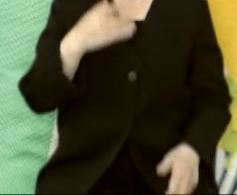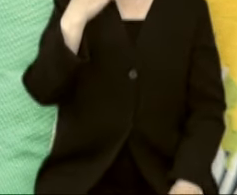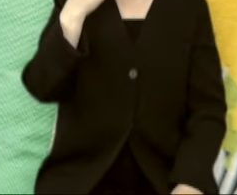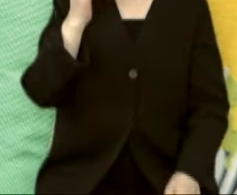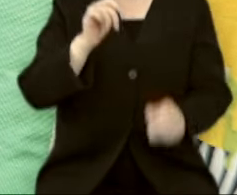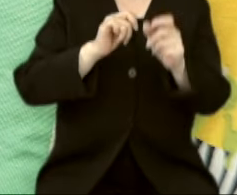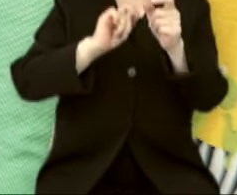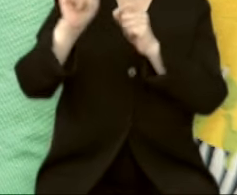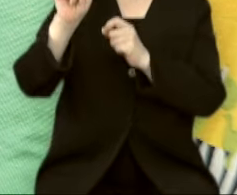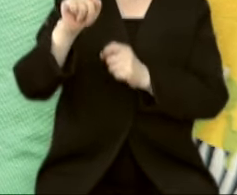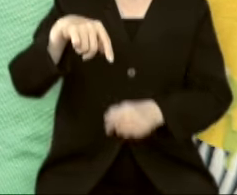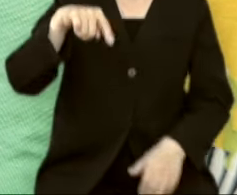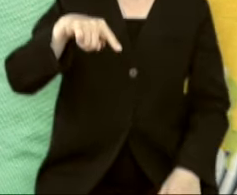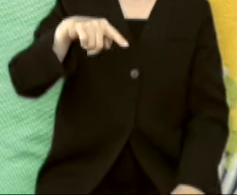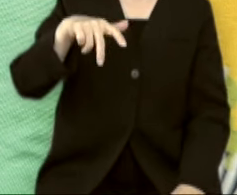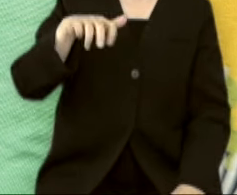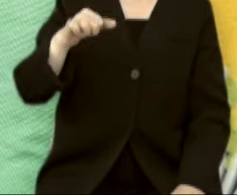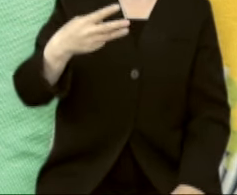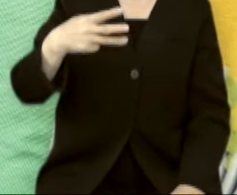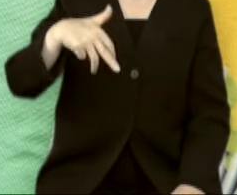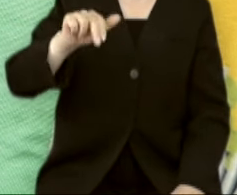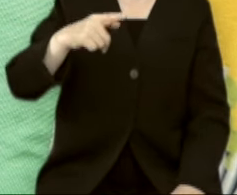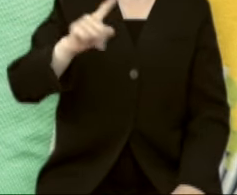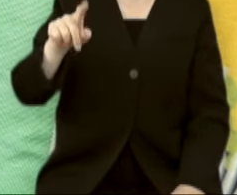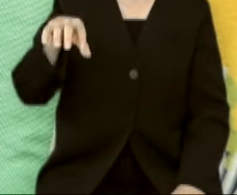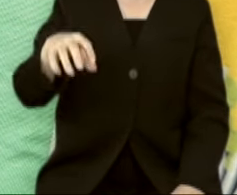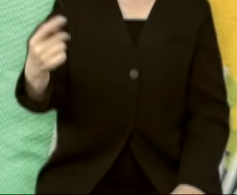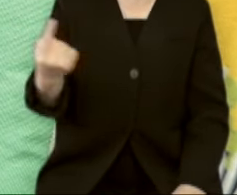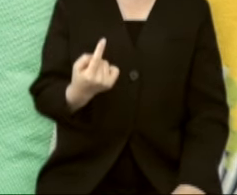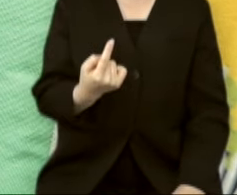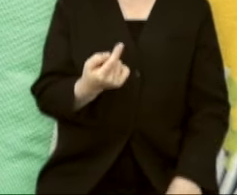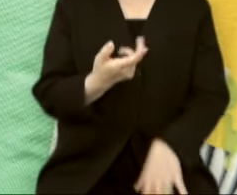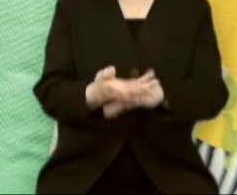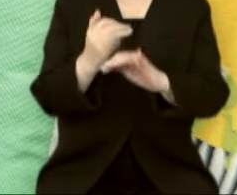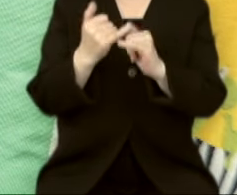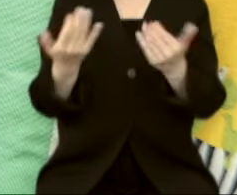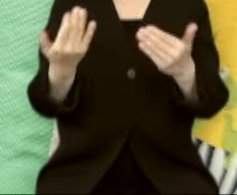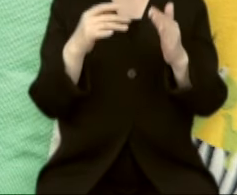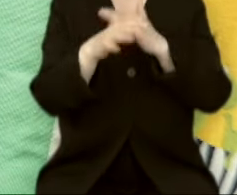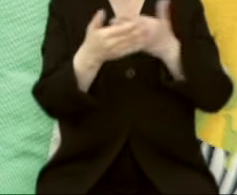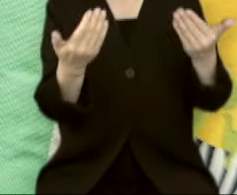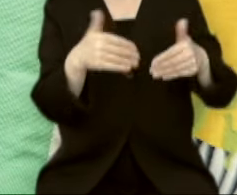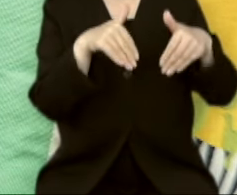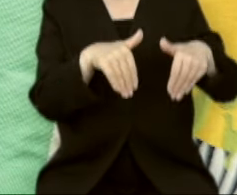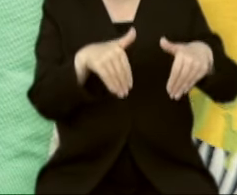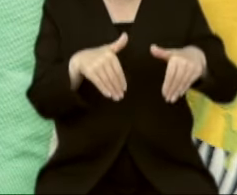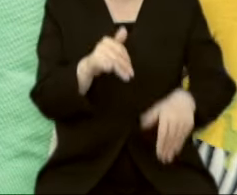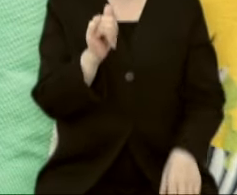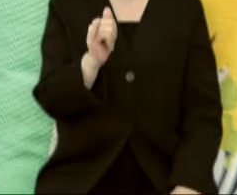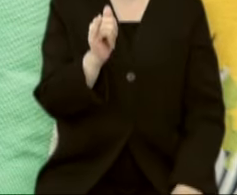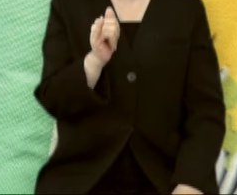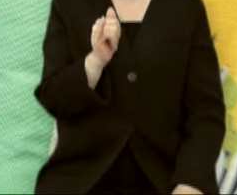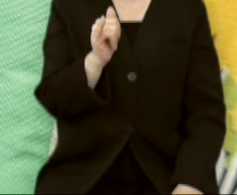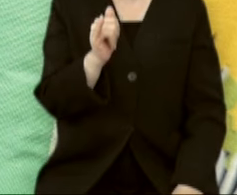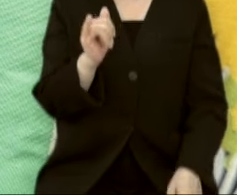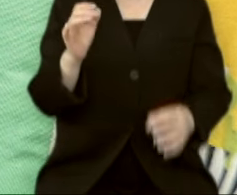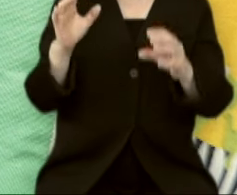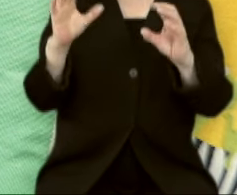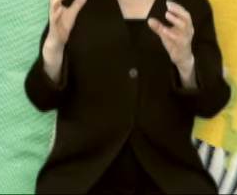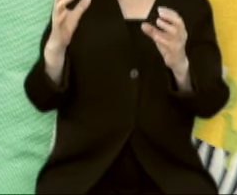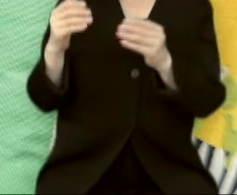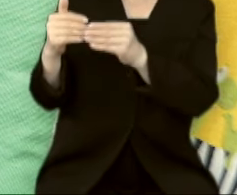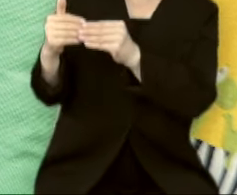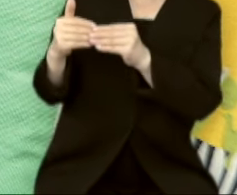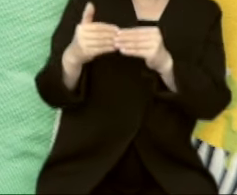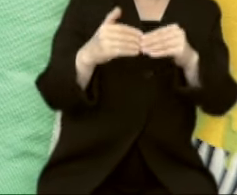엄마들이 캘카타로 많이 오게 되고 남의 집에서 이제 일을 하게 되는데 네. 다른 사람들은 그 어린아이들을 데리고 오는